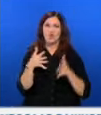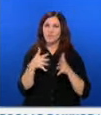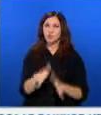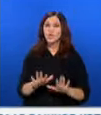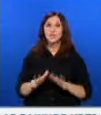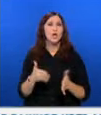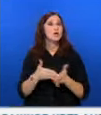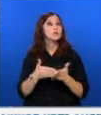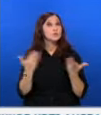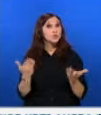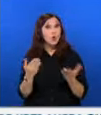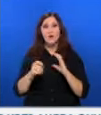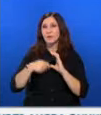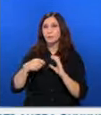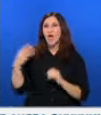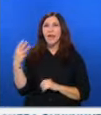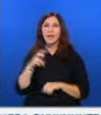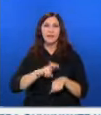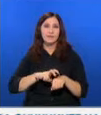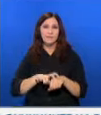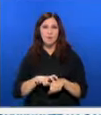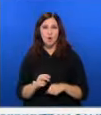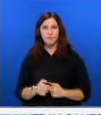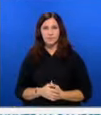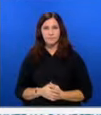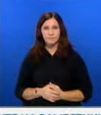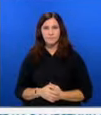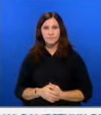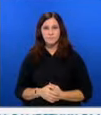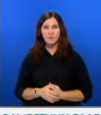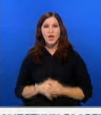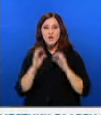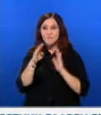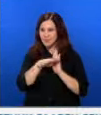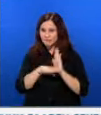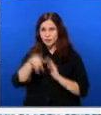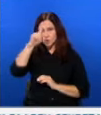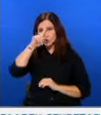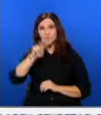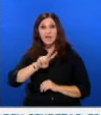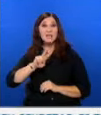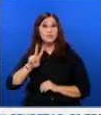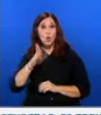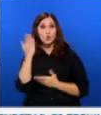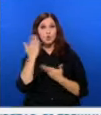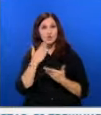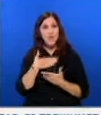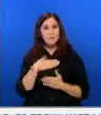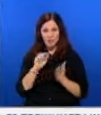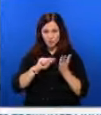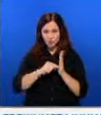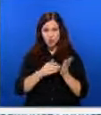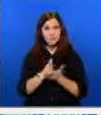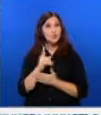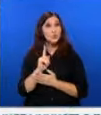нещата. Защо? В репортажа на Елиана Димитрова. В правилника на столичното 22-ро училище има точка,